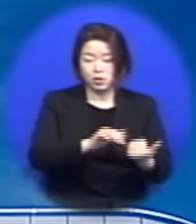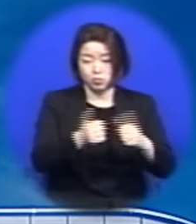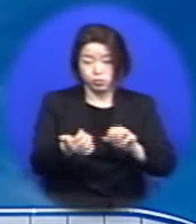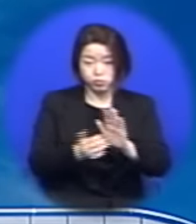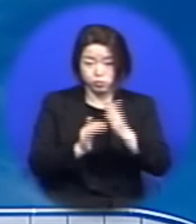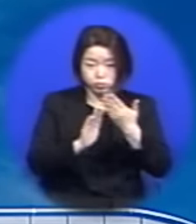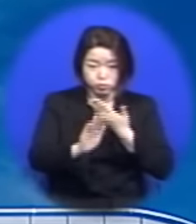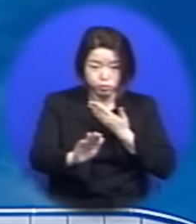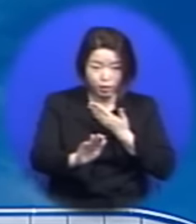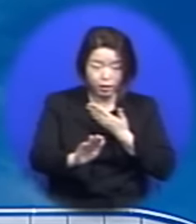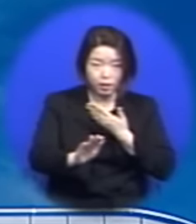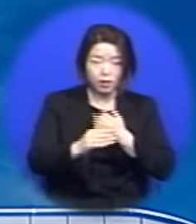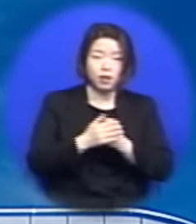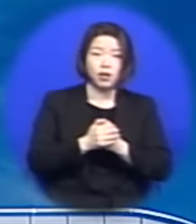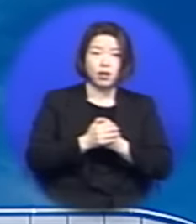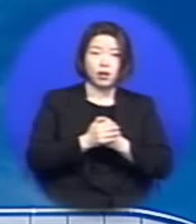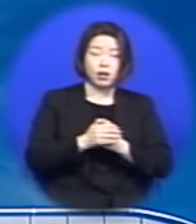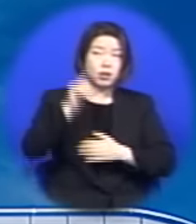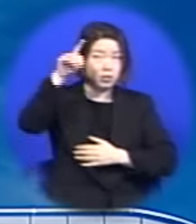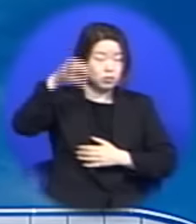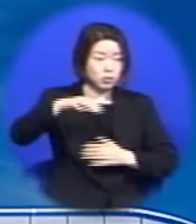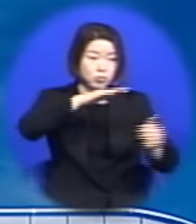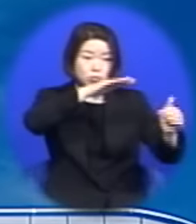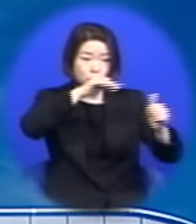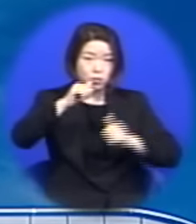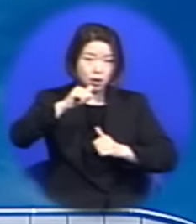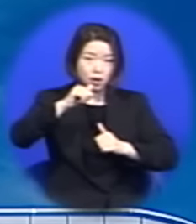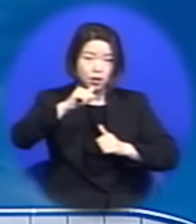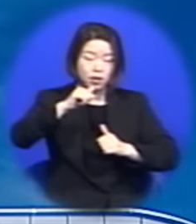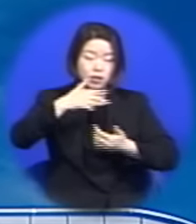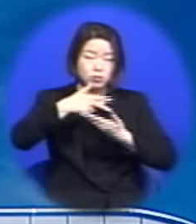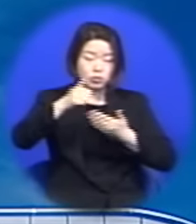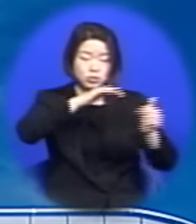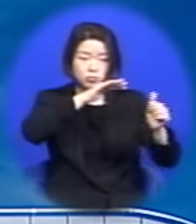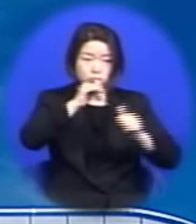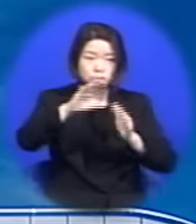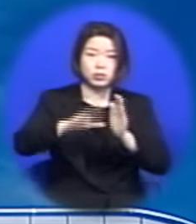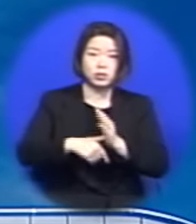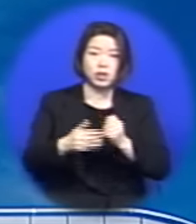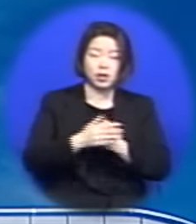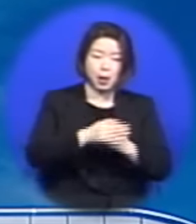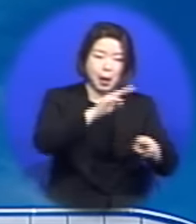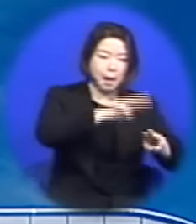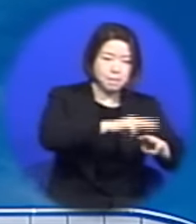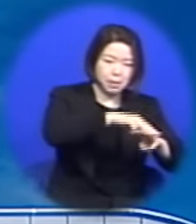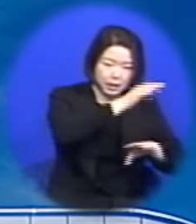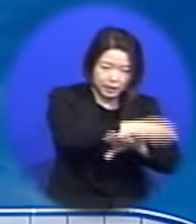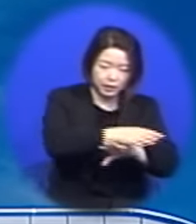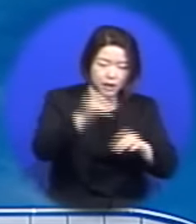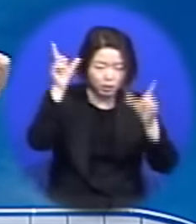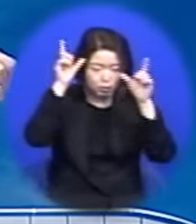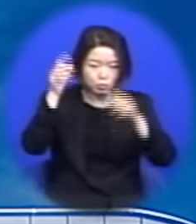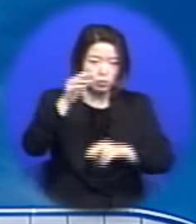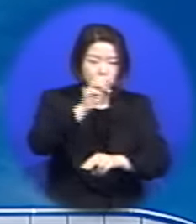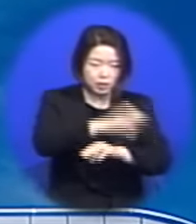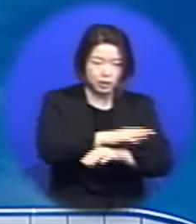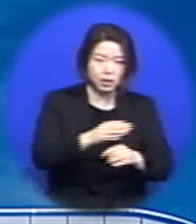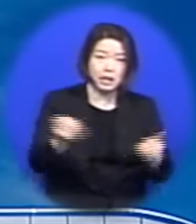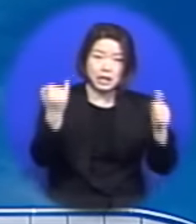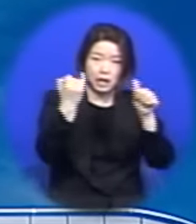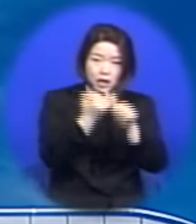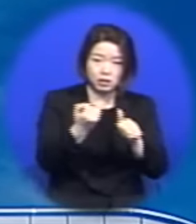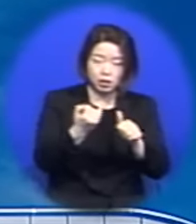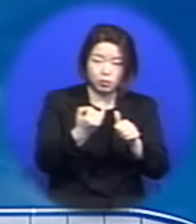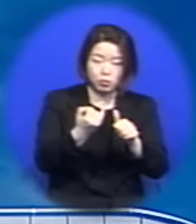다음에 천국 오라 이렇게 주님이 부르실 때 아 바 쌌다고 소 샀다고 장가간다고 안 갈 사람